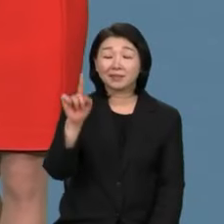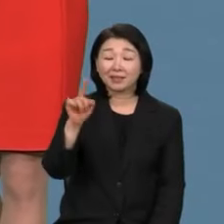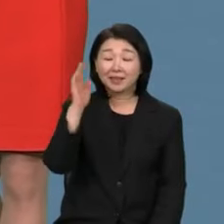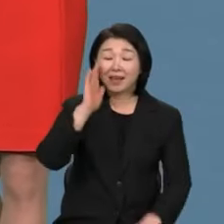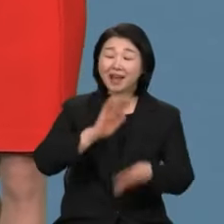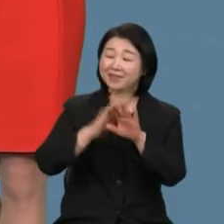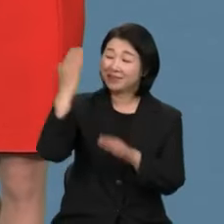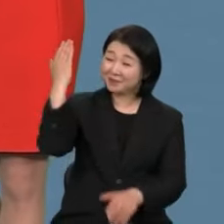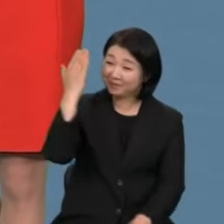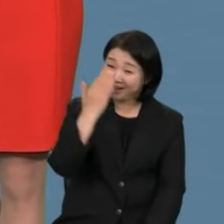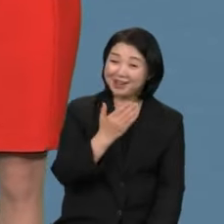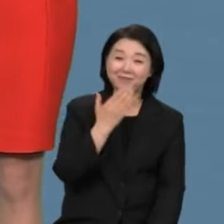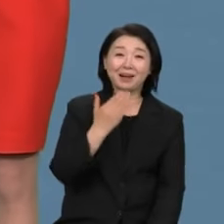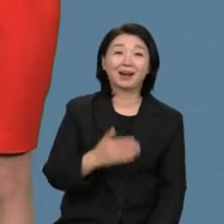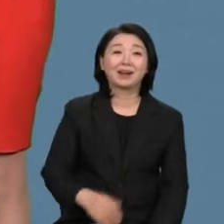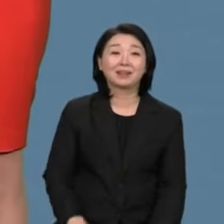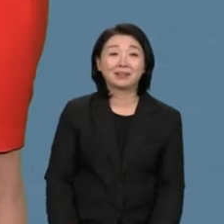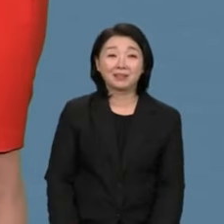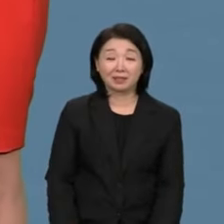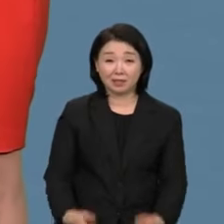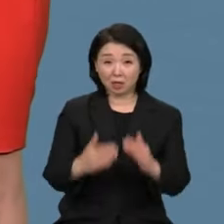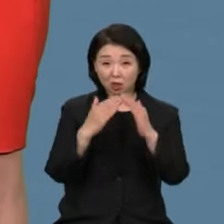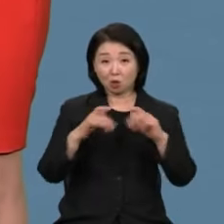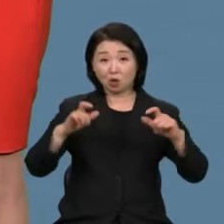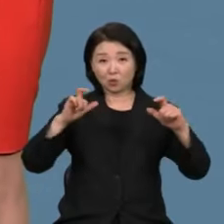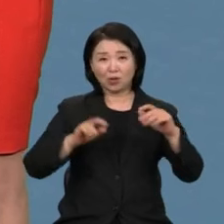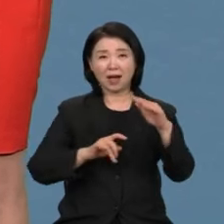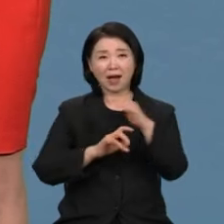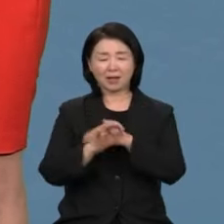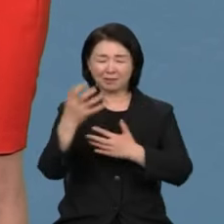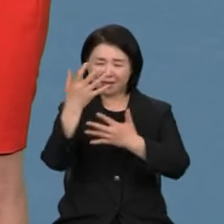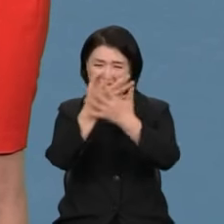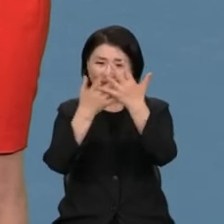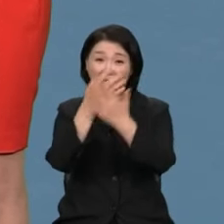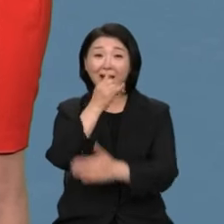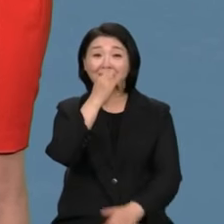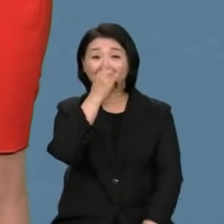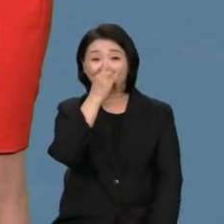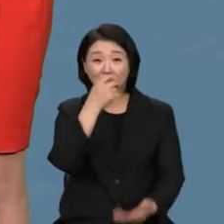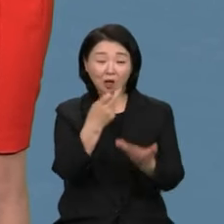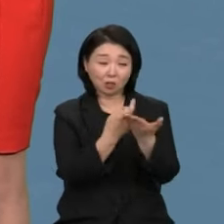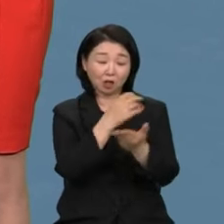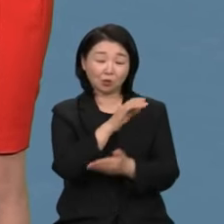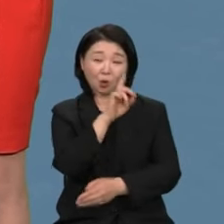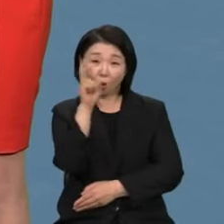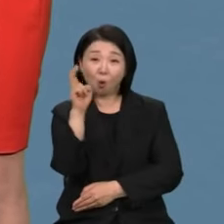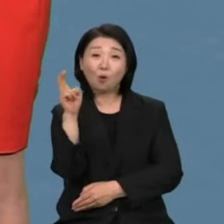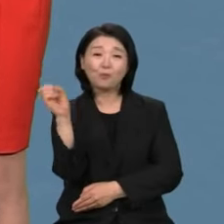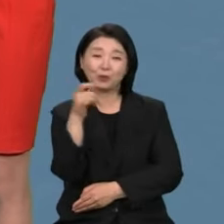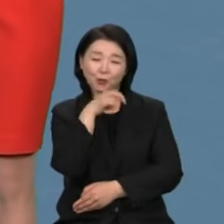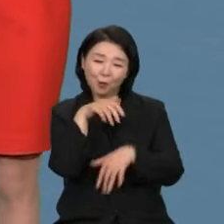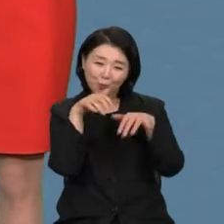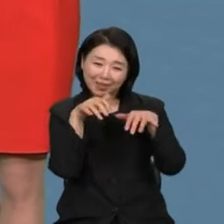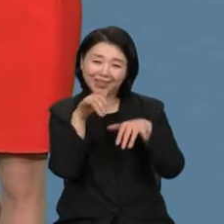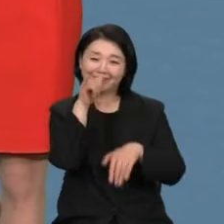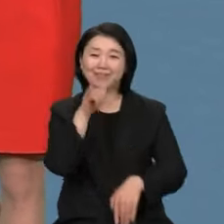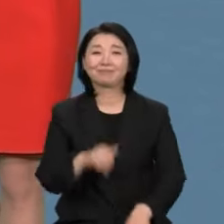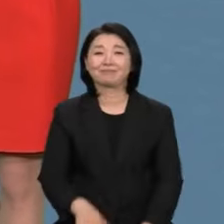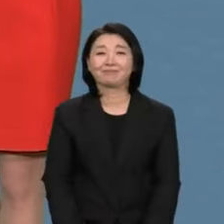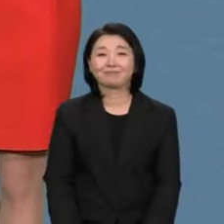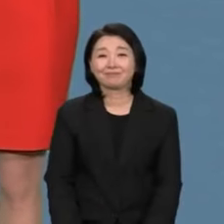차츰 하늘이 맑게 드러나겠지만 호남 지역은 아침에 짙은 안개가 끼겠고요. 제주도에는 오후부터 약한 비가